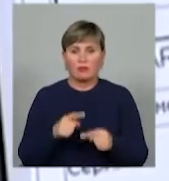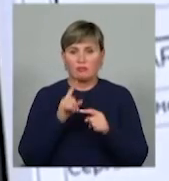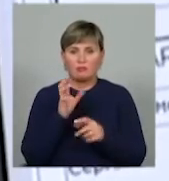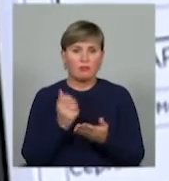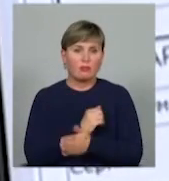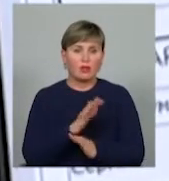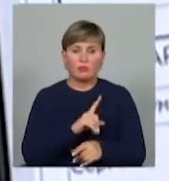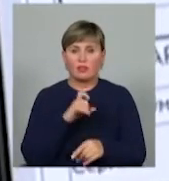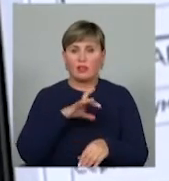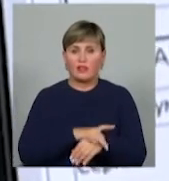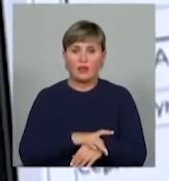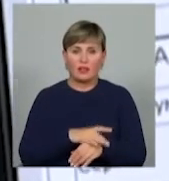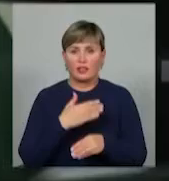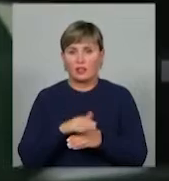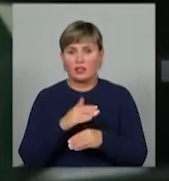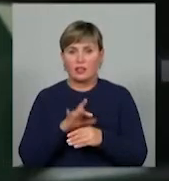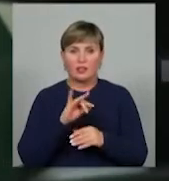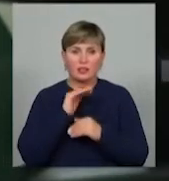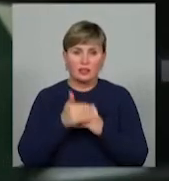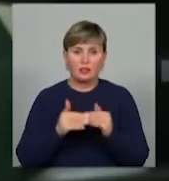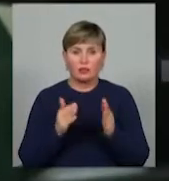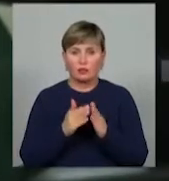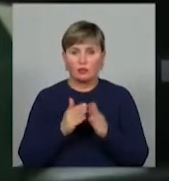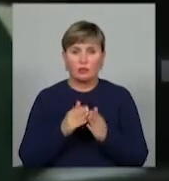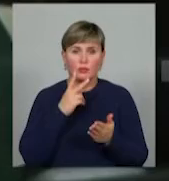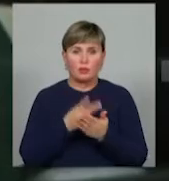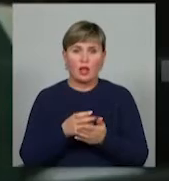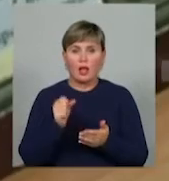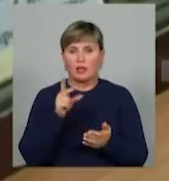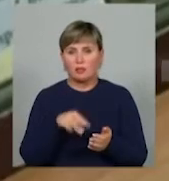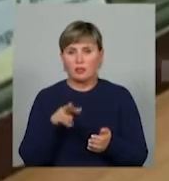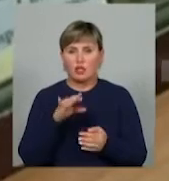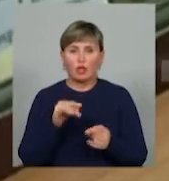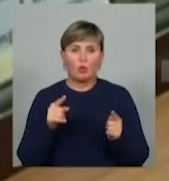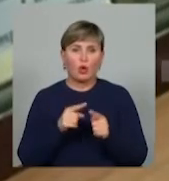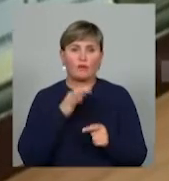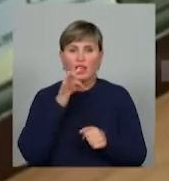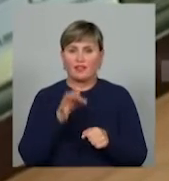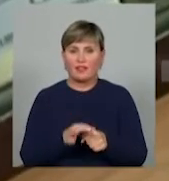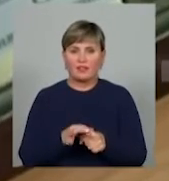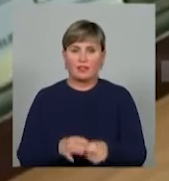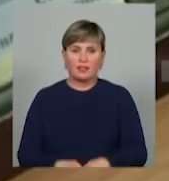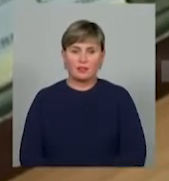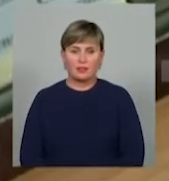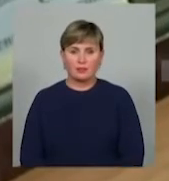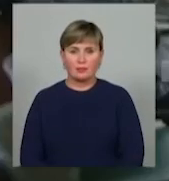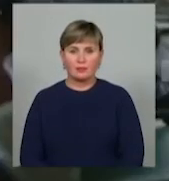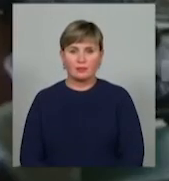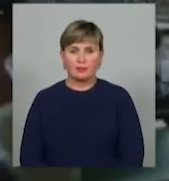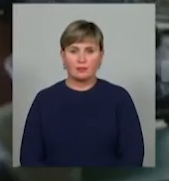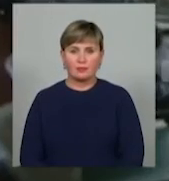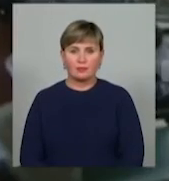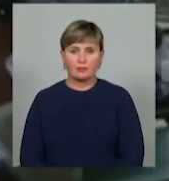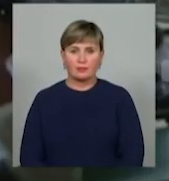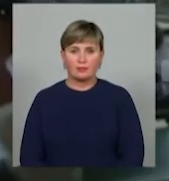факты обмана кредиторов и сокрытия имущества предусмотрена административная и уголовная ответственность по данному rush каламкас на самбой